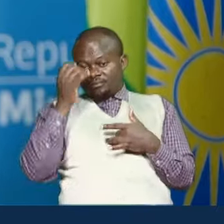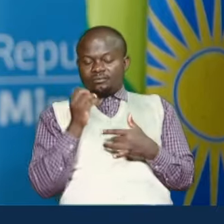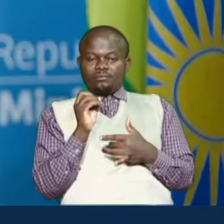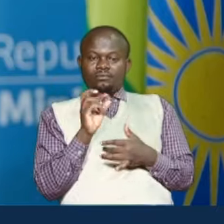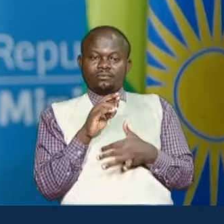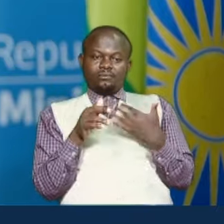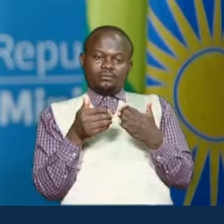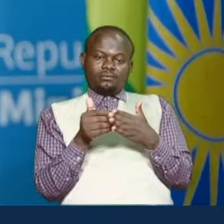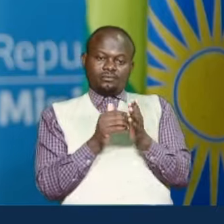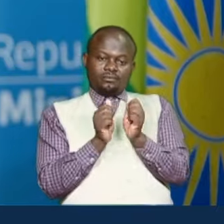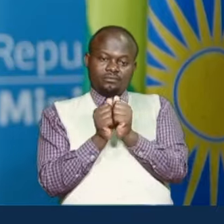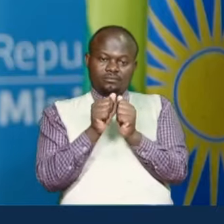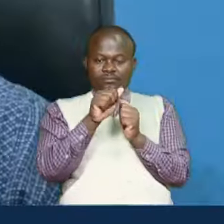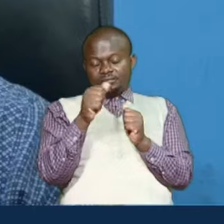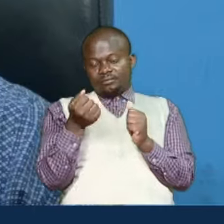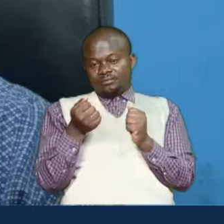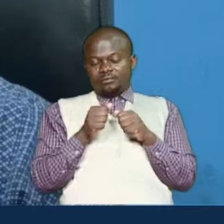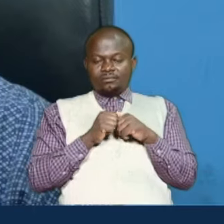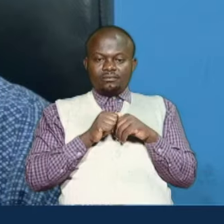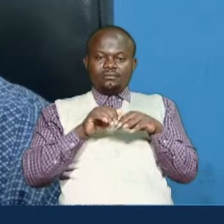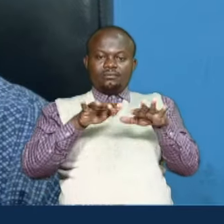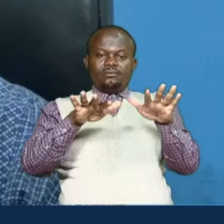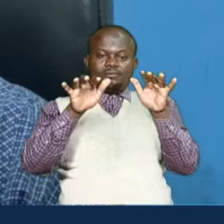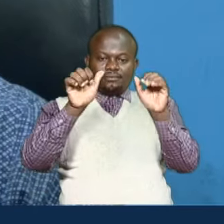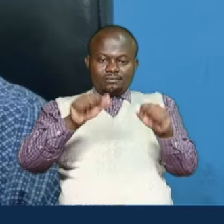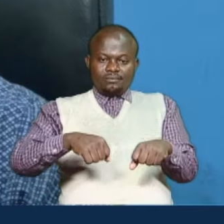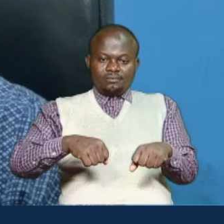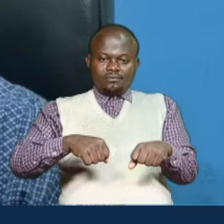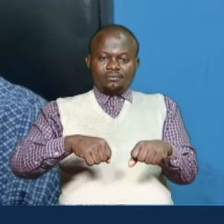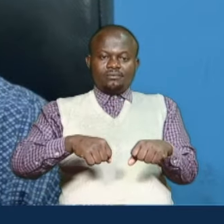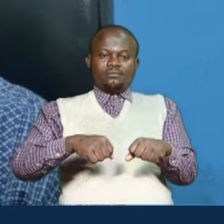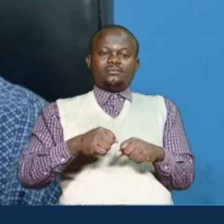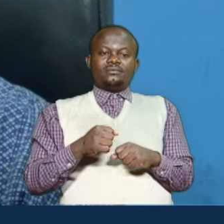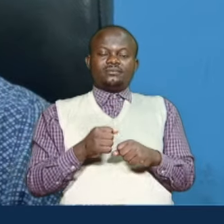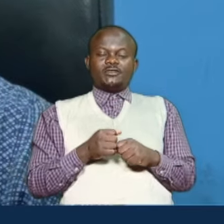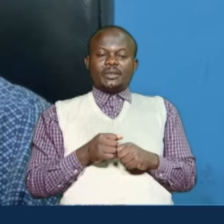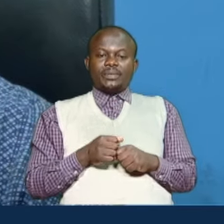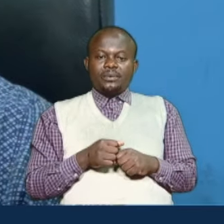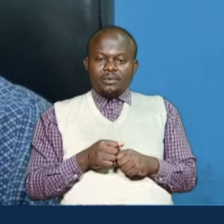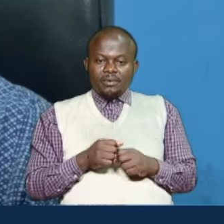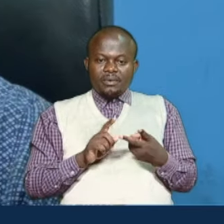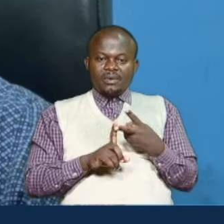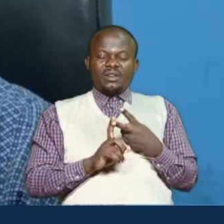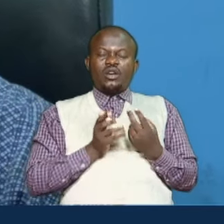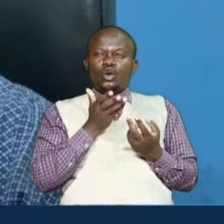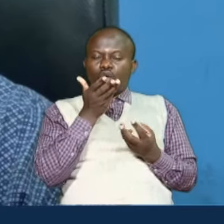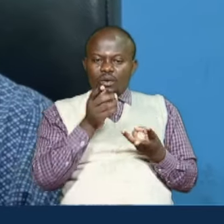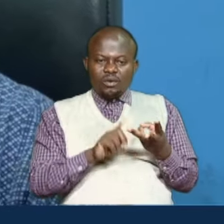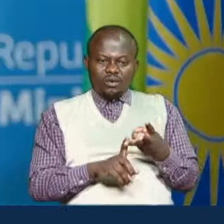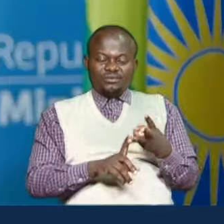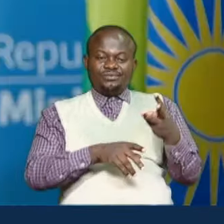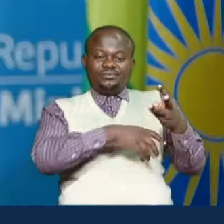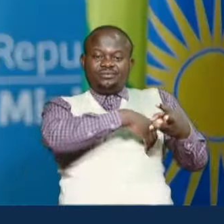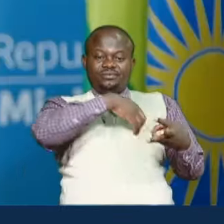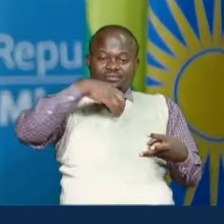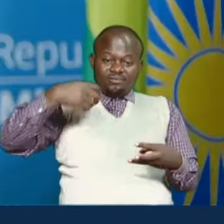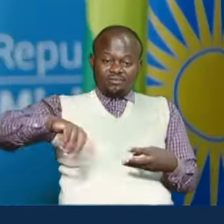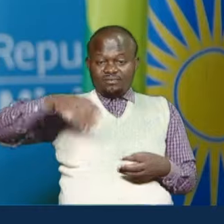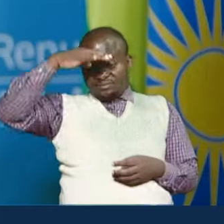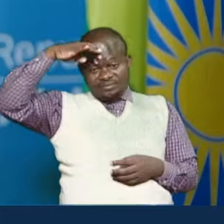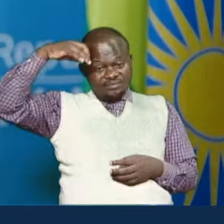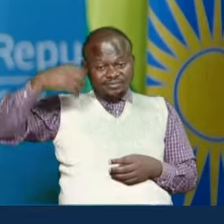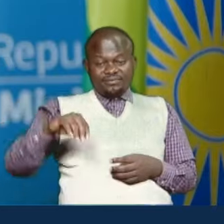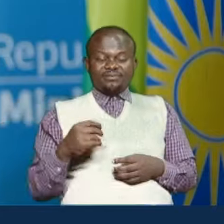se n'andi matembabuzi bishobora kuba ari amacandwe bishobora kuba ari ibirutsi bishobora kuba ari ibyuya bishobora